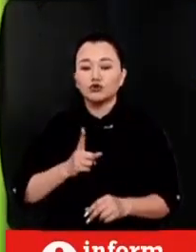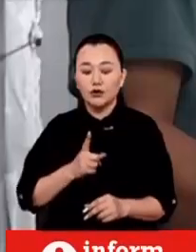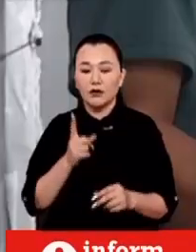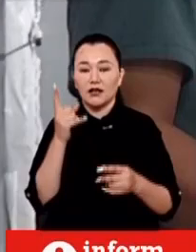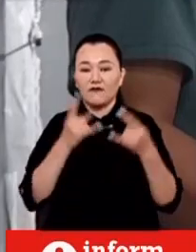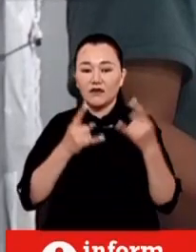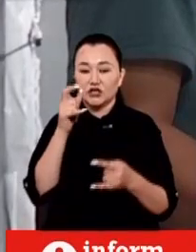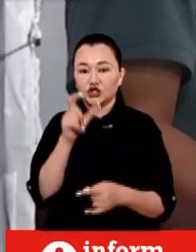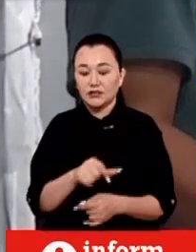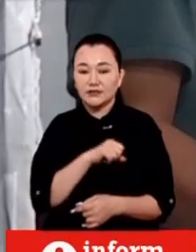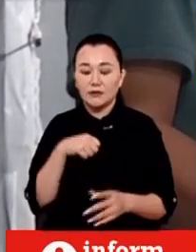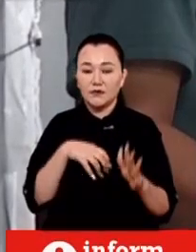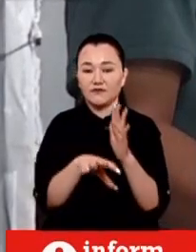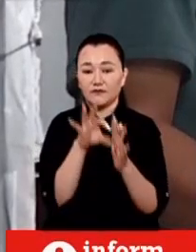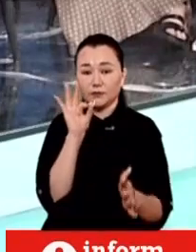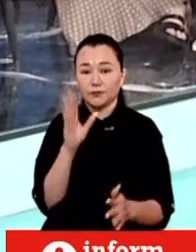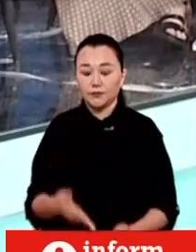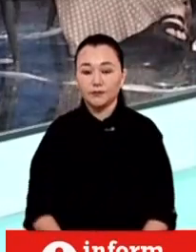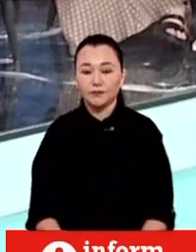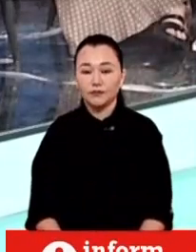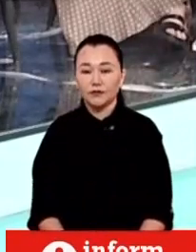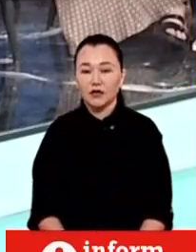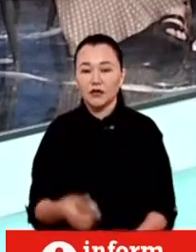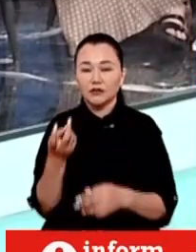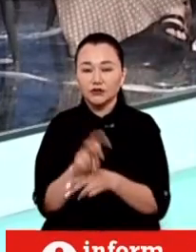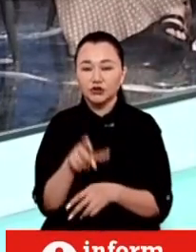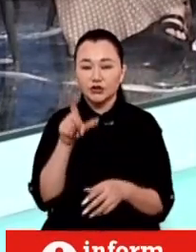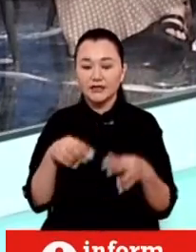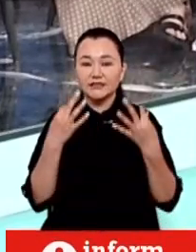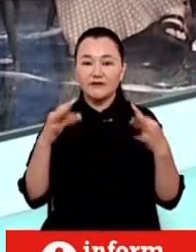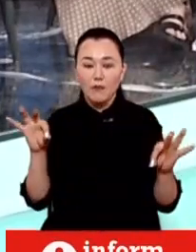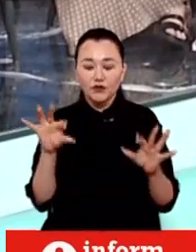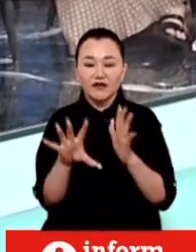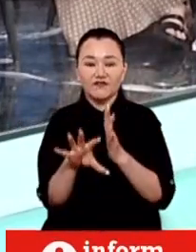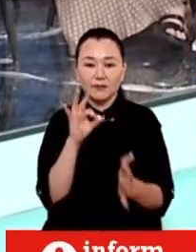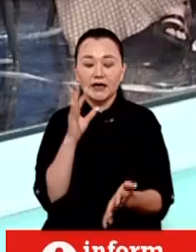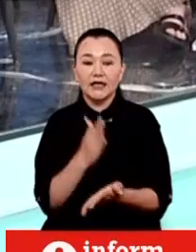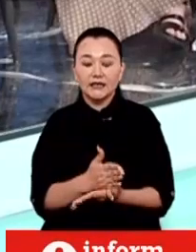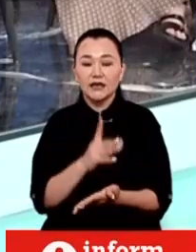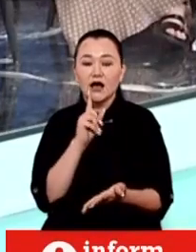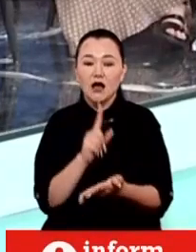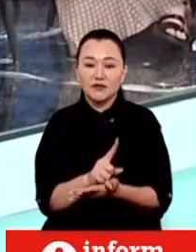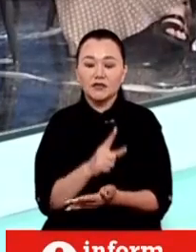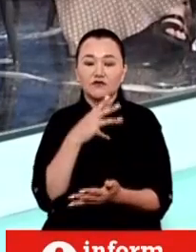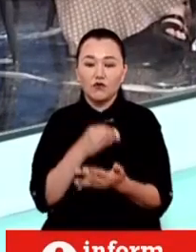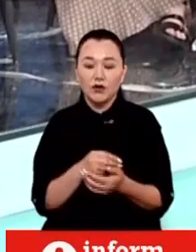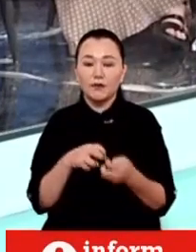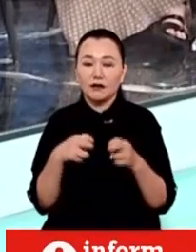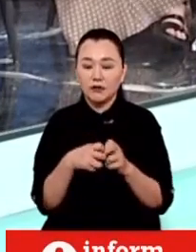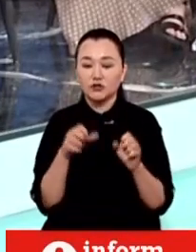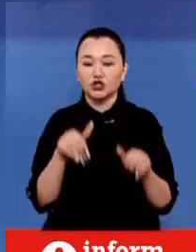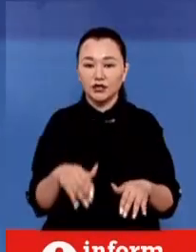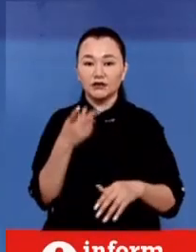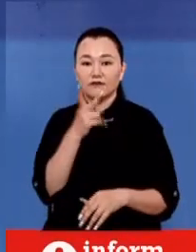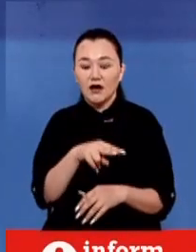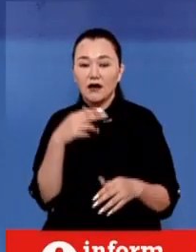барысында кейіпкер өзі таңдайтын болады. Келген кейіпкерде демократиялық таңдау бар. Міндетті түрде өз мәселесін шешуге екі